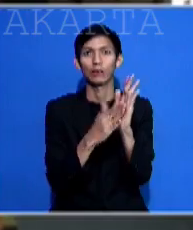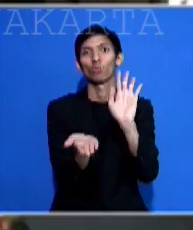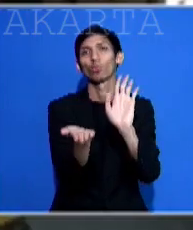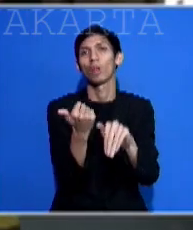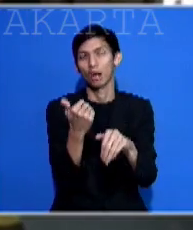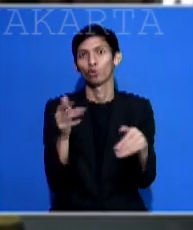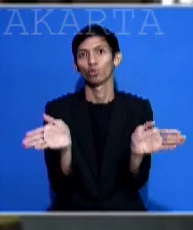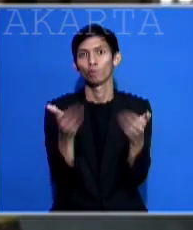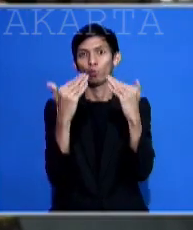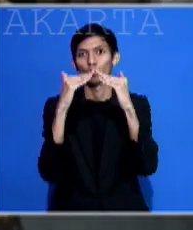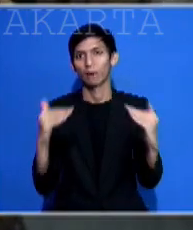TVRI Yogyakarta melaporkan